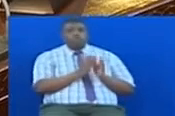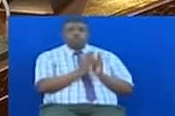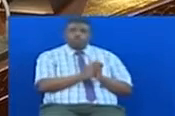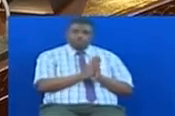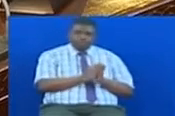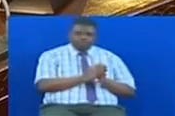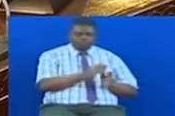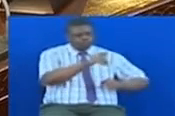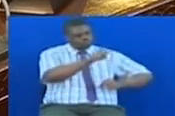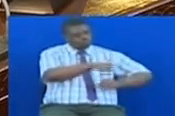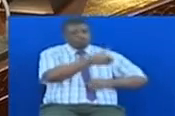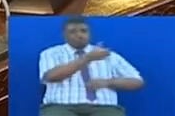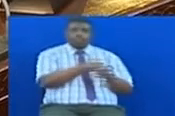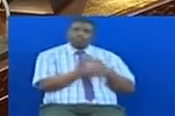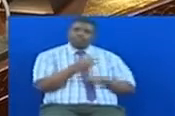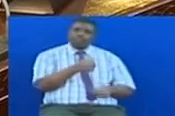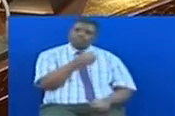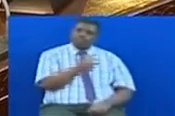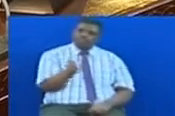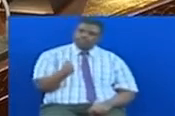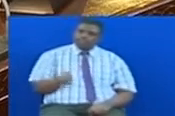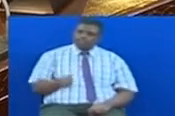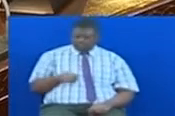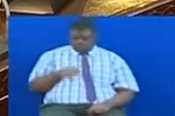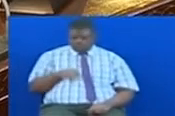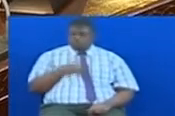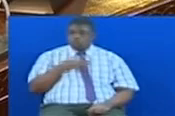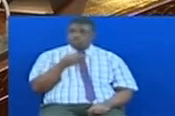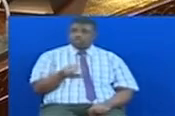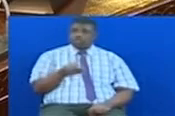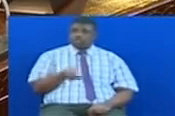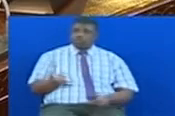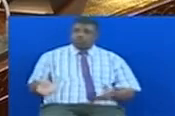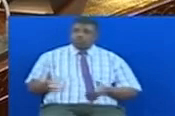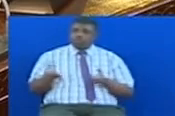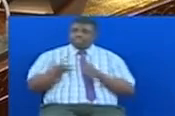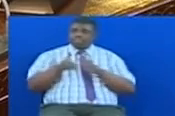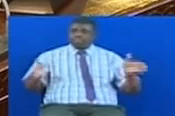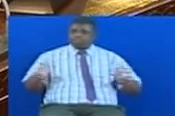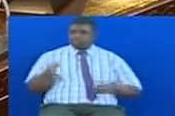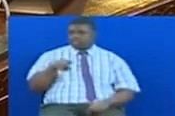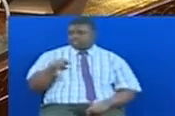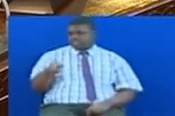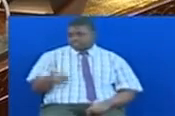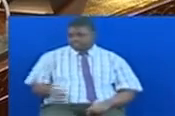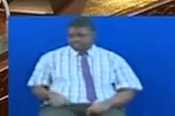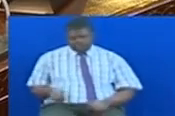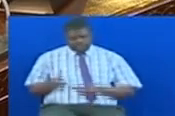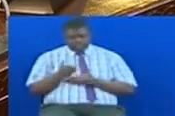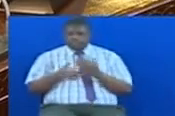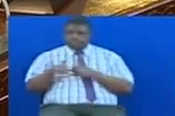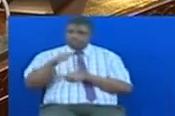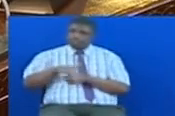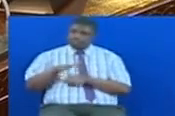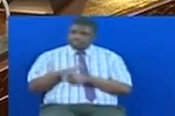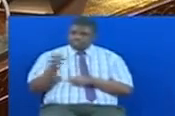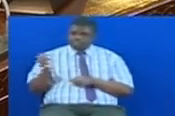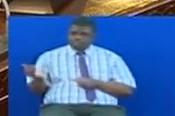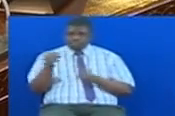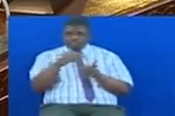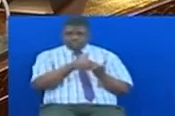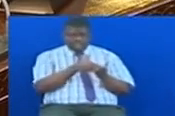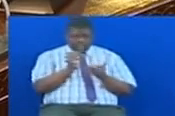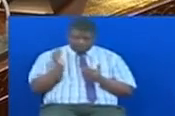wenye ulemavu wenyewe kuendelea kujitokeza kwa kuchangamkia fursa hizi, kwa sababu katika maeneo mengi ambayo nimefanya ziara